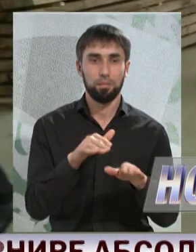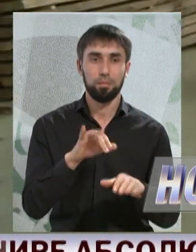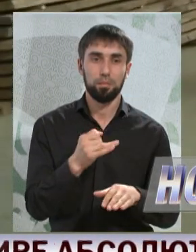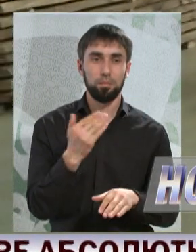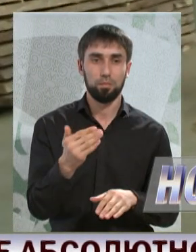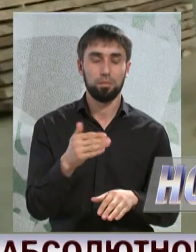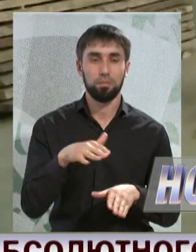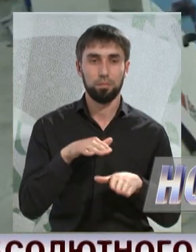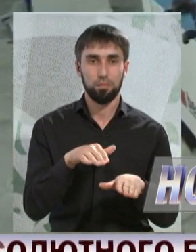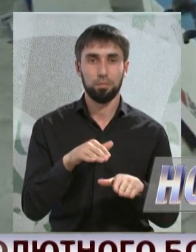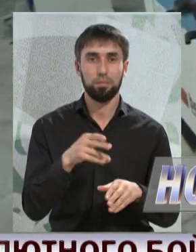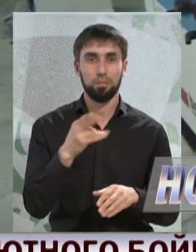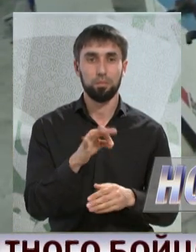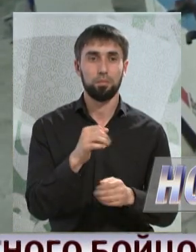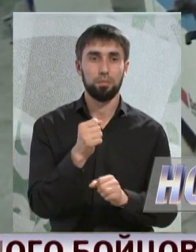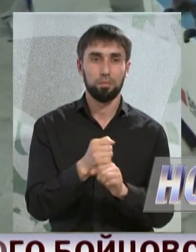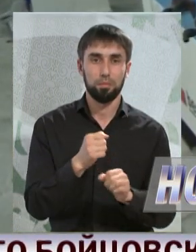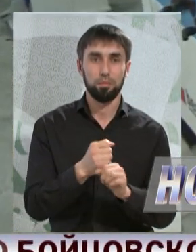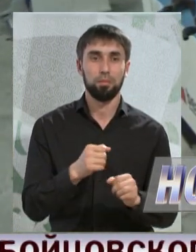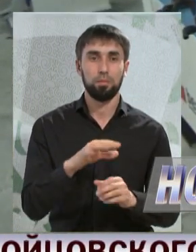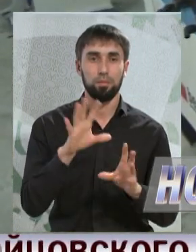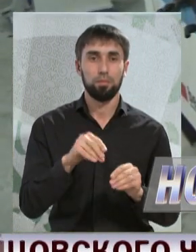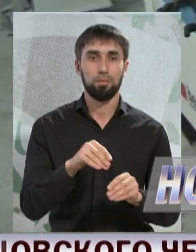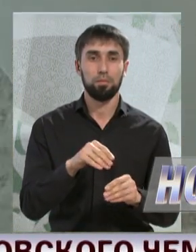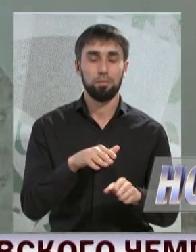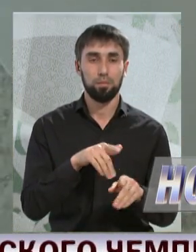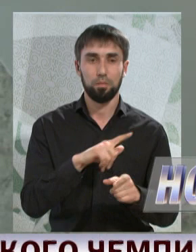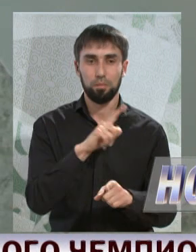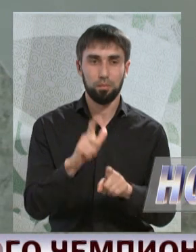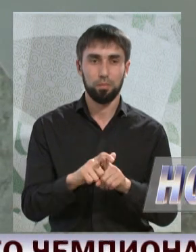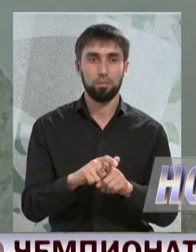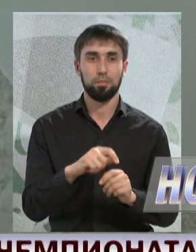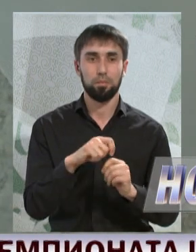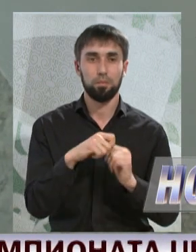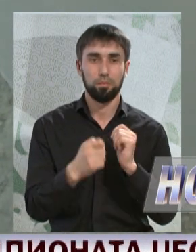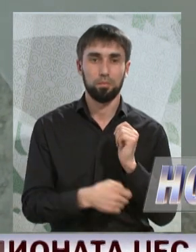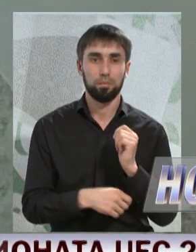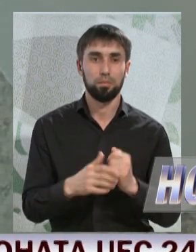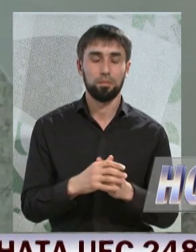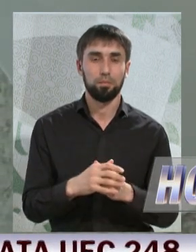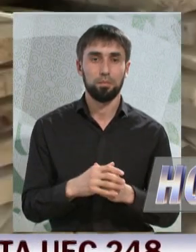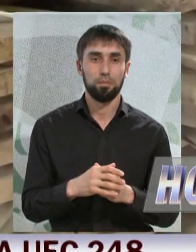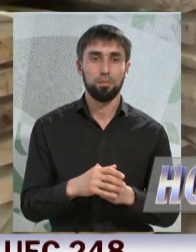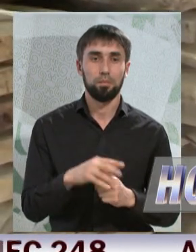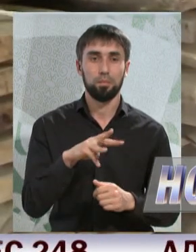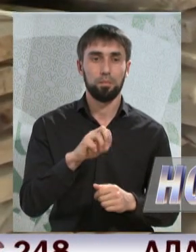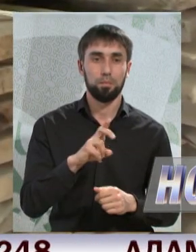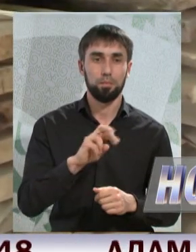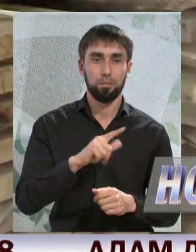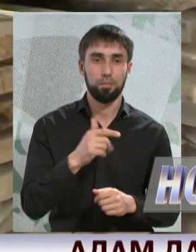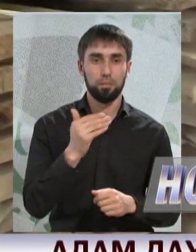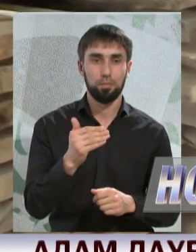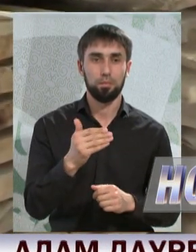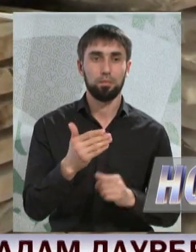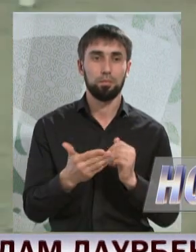распила до переработки и изготовления готовой продукции. Кроме этого, завершена линия по изготовлению мебельной доски, бруса и